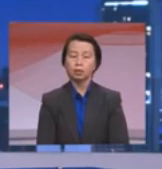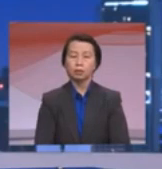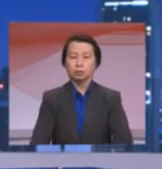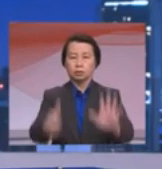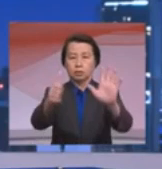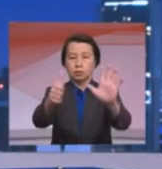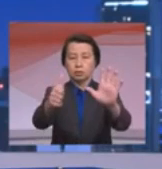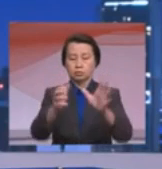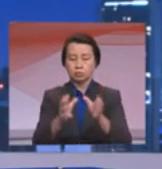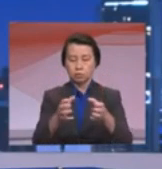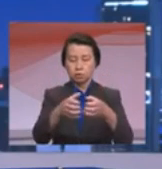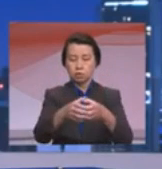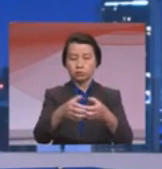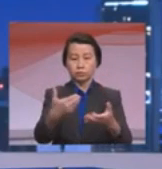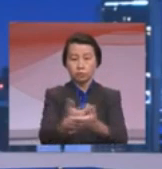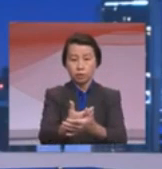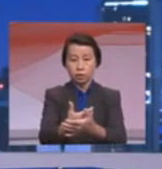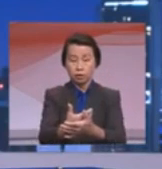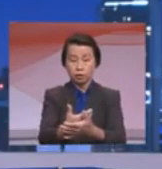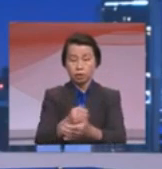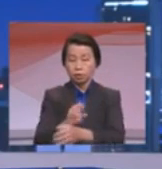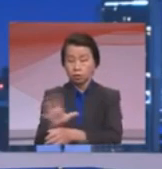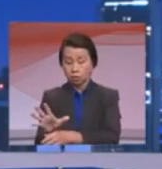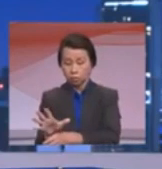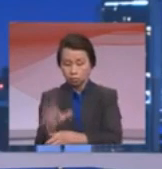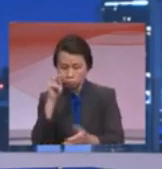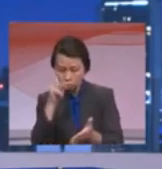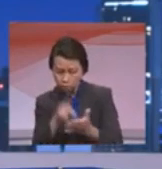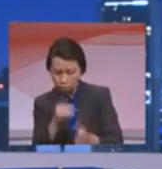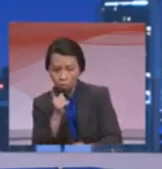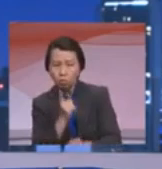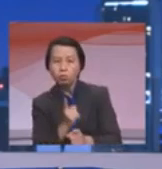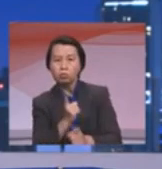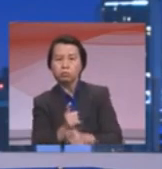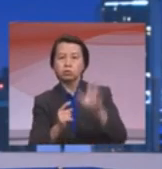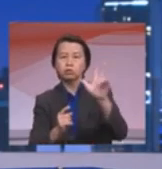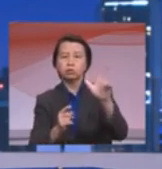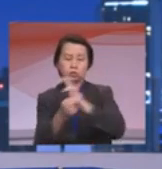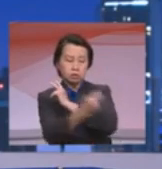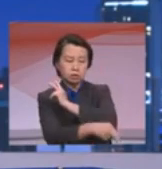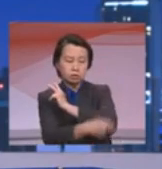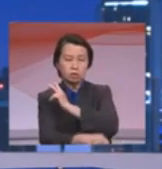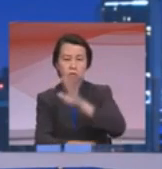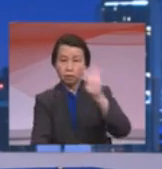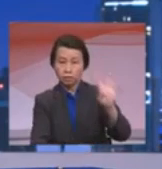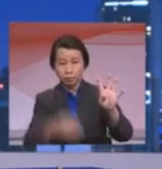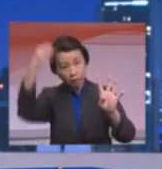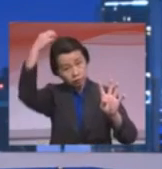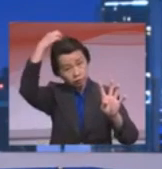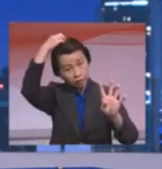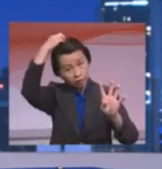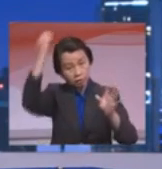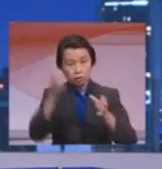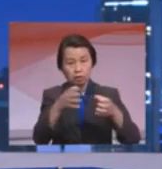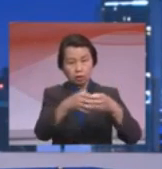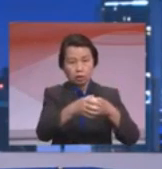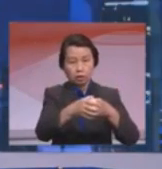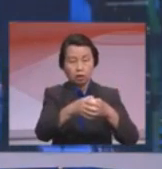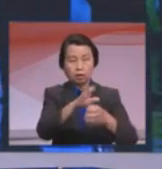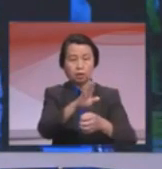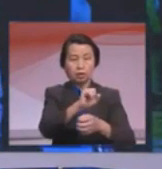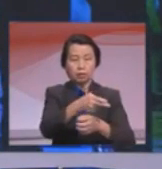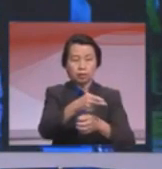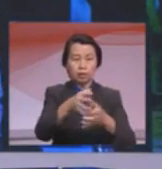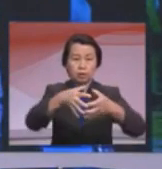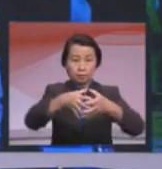Enam lagi kluster baharu COVID-19 dikenal pasti di tiga negeri. Empat di Selangor iaitu kluster Bah